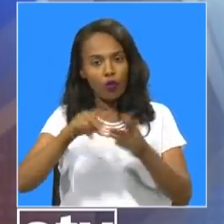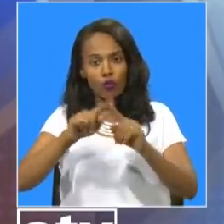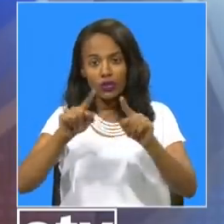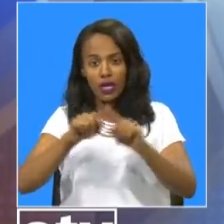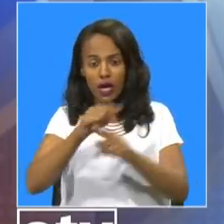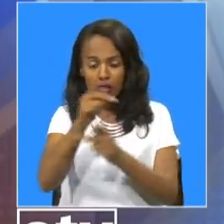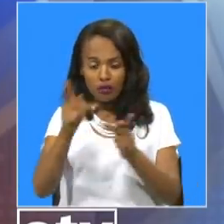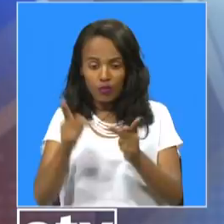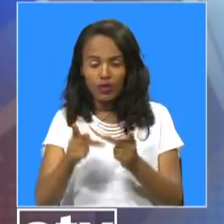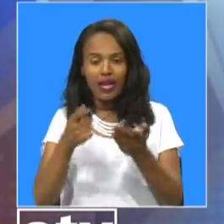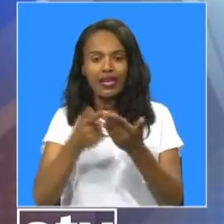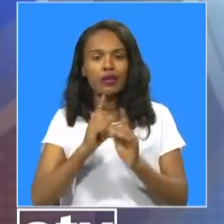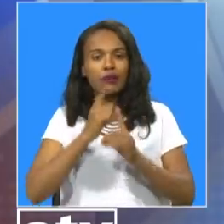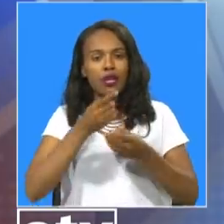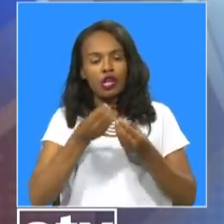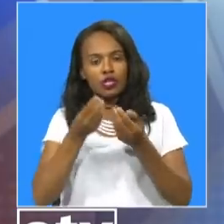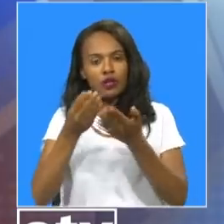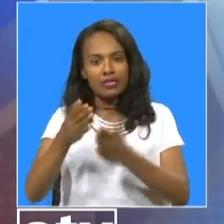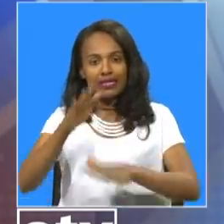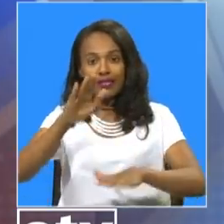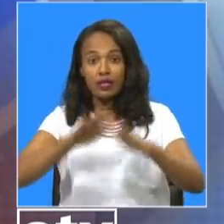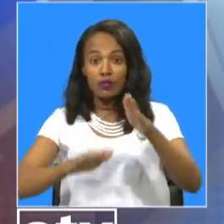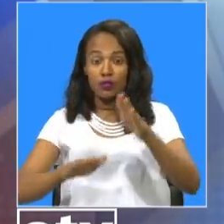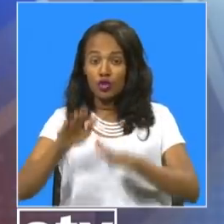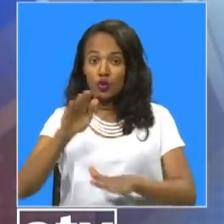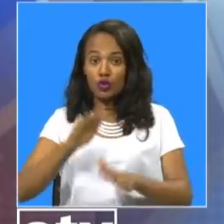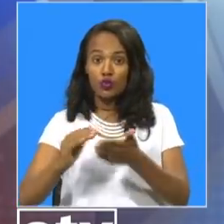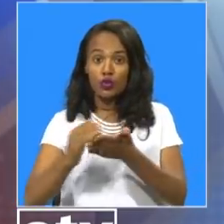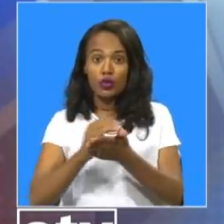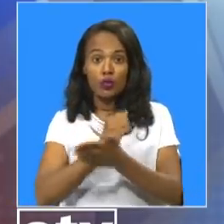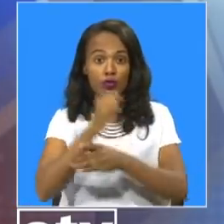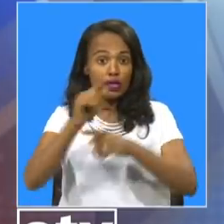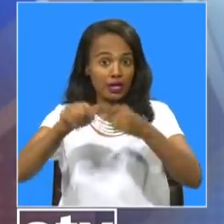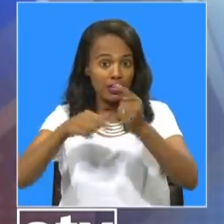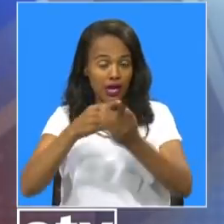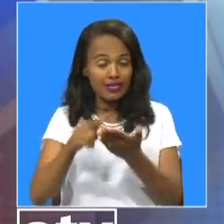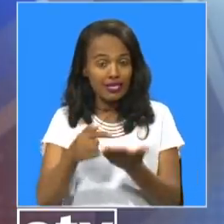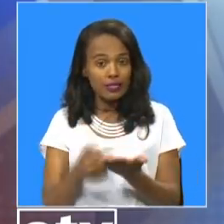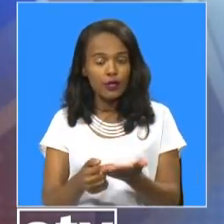ዘርፍ ይህንን ምላሽ ለመስጠት እርምጃዎችንም ወደ መውሰድ ሄደ። ስለዚህ